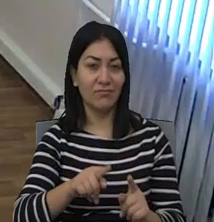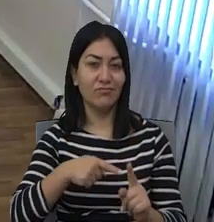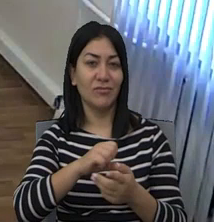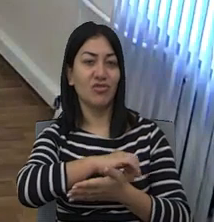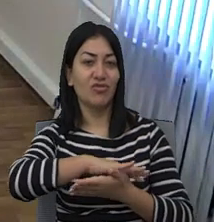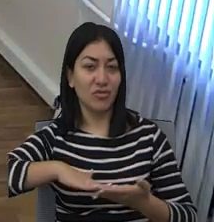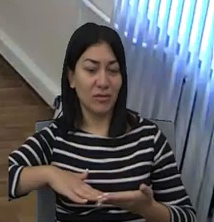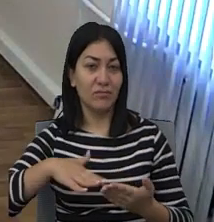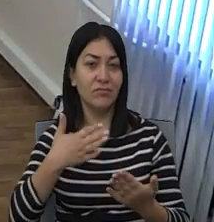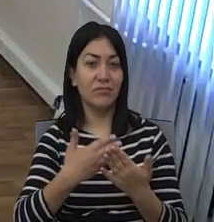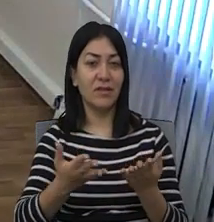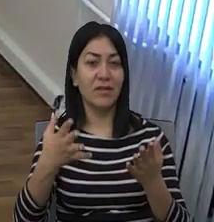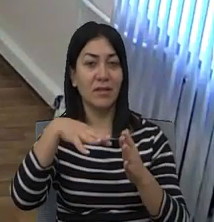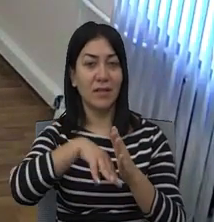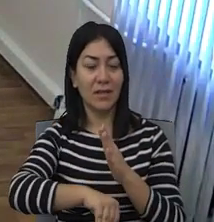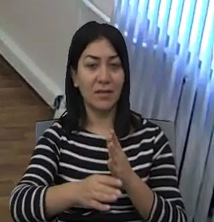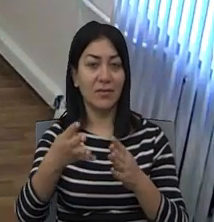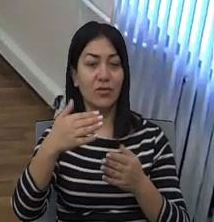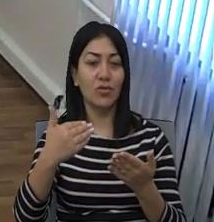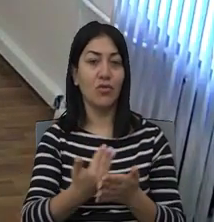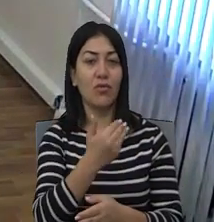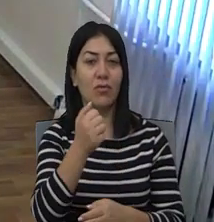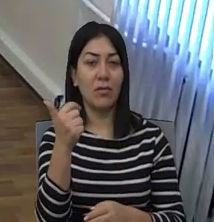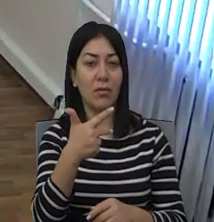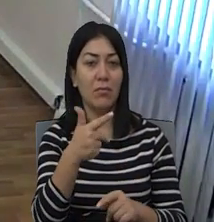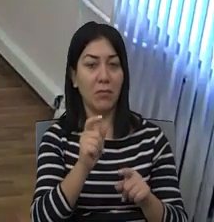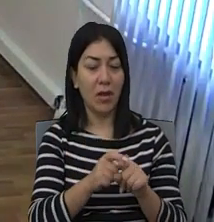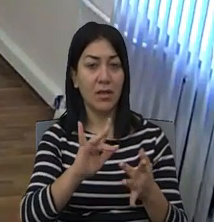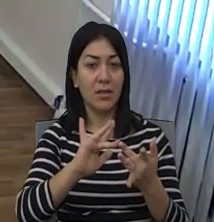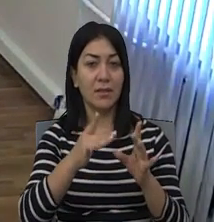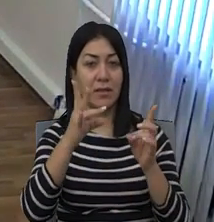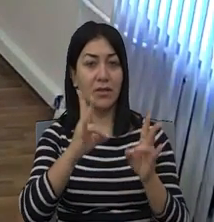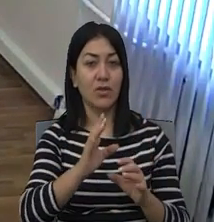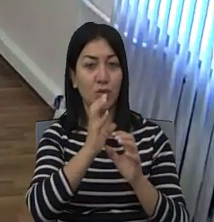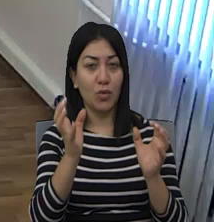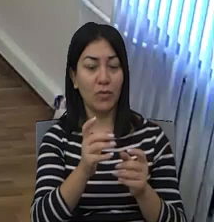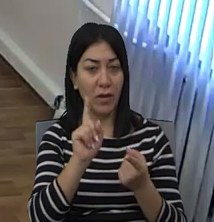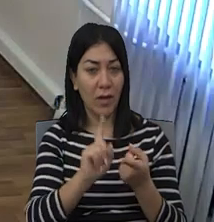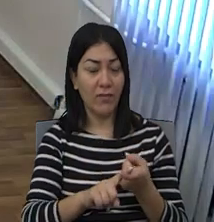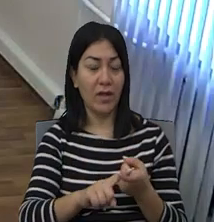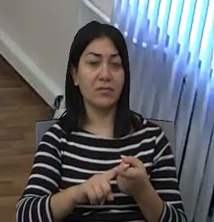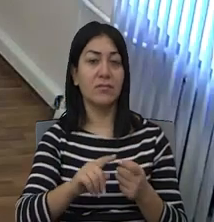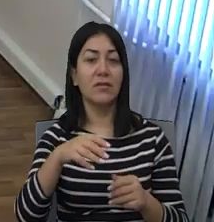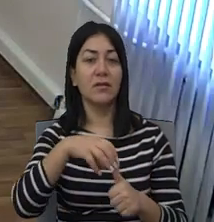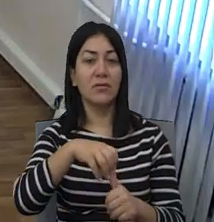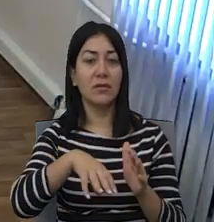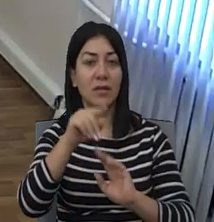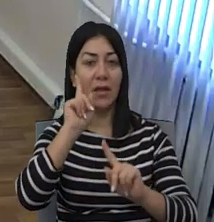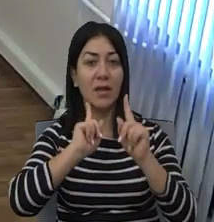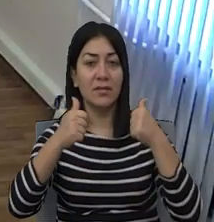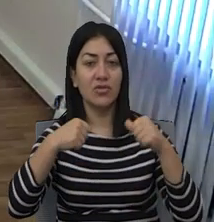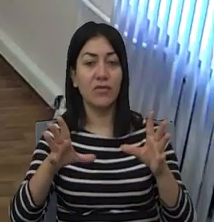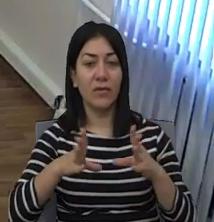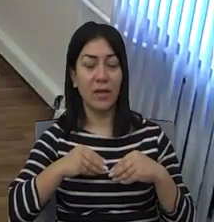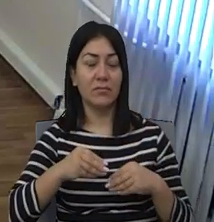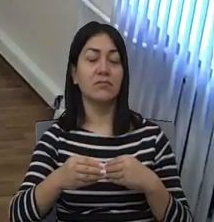մասնավորապես ներառելով այդ նոր բաղադրիչը կիբերանվտանգության, որի հետ կապված մենք հետ ծերտ համագործակցելու ենք.